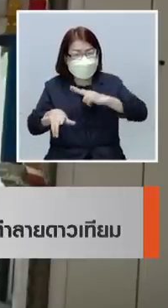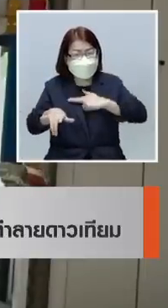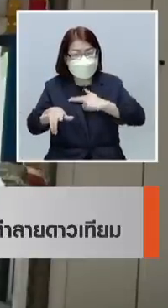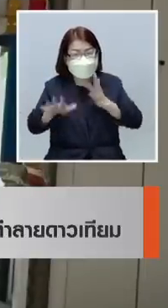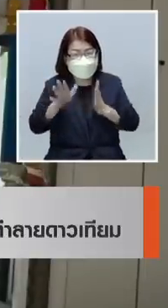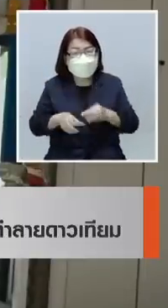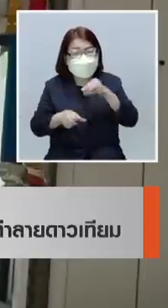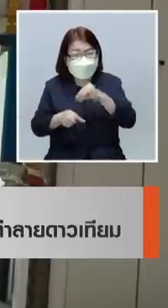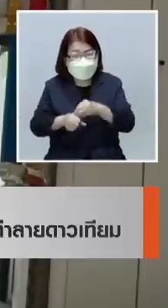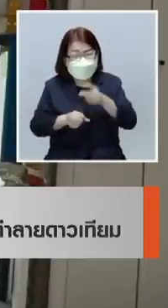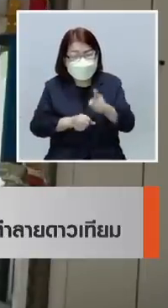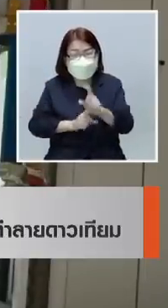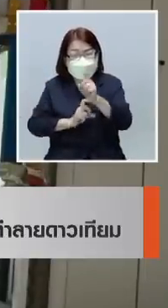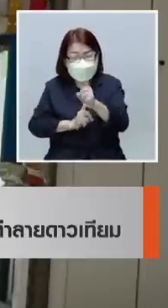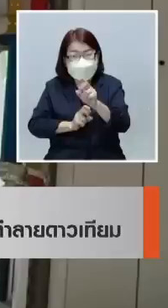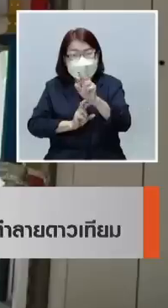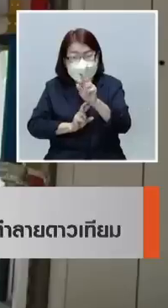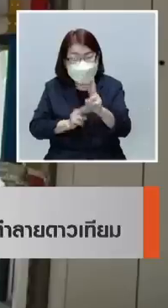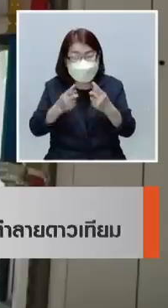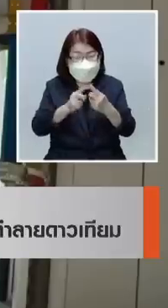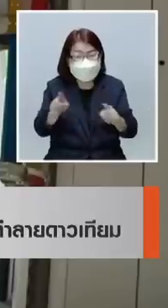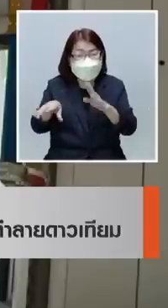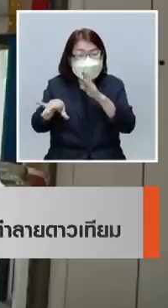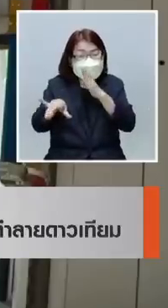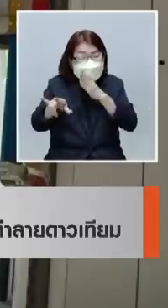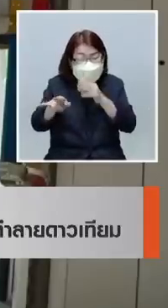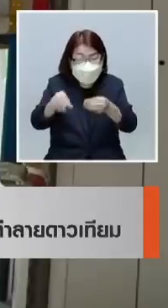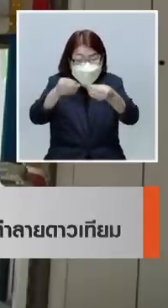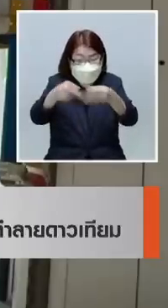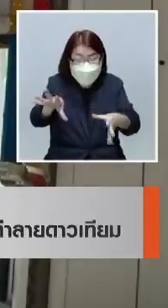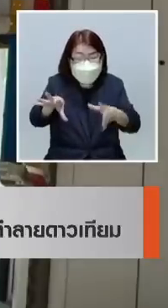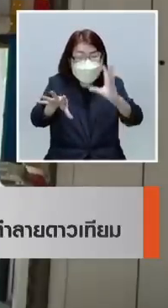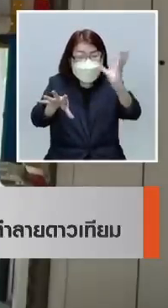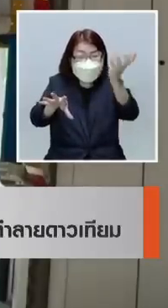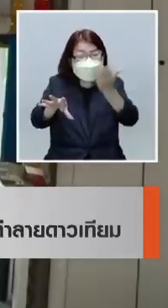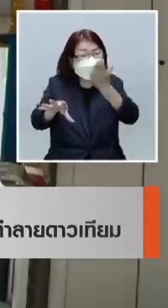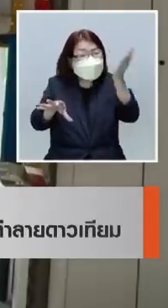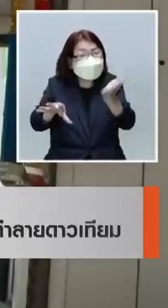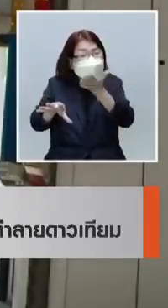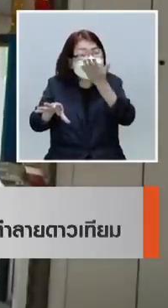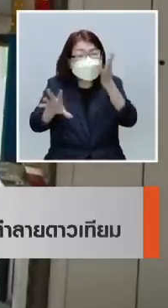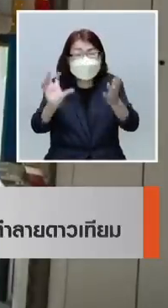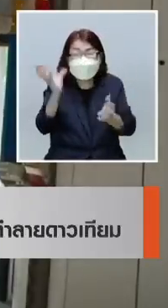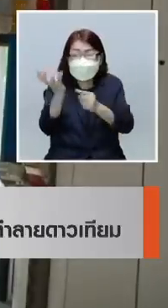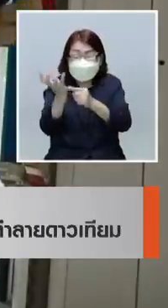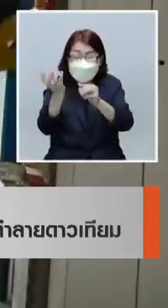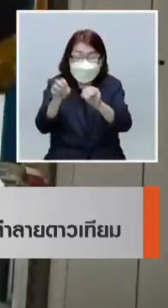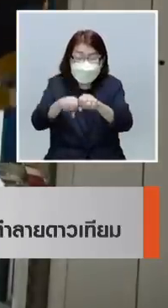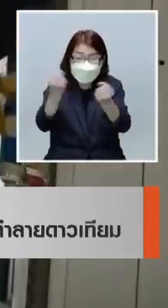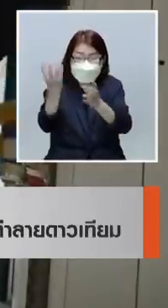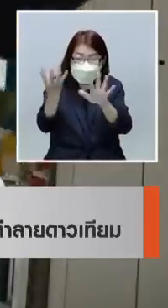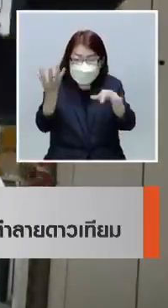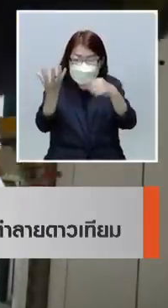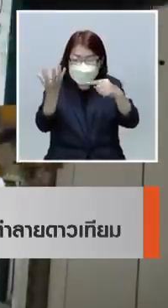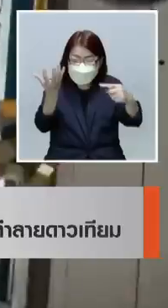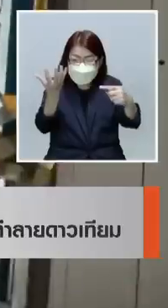าหากว่าเศษซากดาวเทียมหรือจรวดบินเข้ามาใกล้ ISS ค่ะทีนี้ BBC รายงานนะคะว่ารัสเซียได้ยิงท